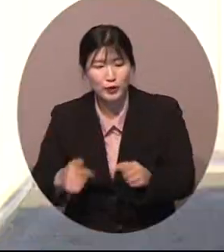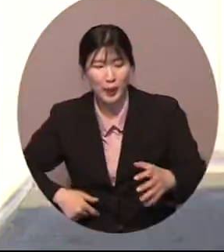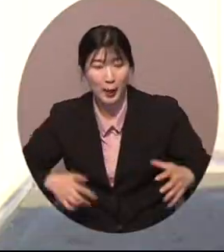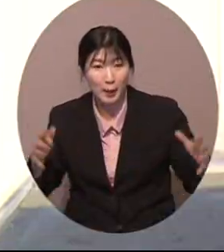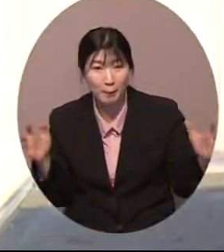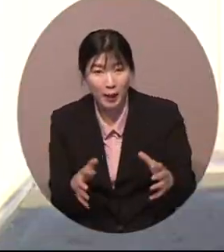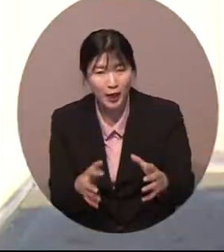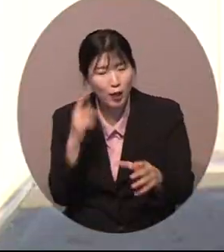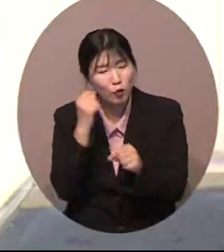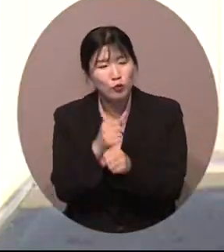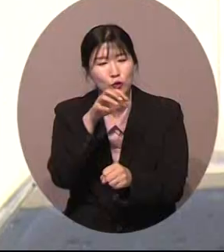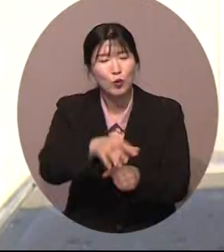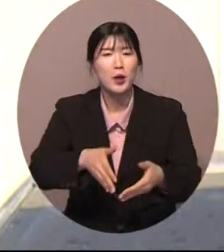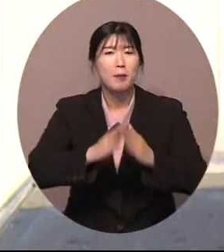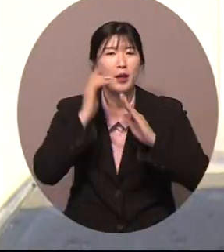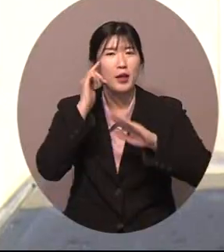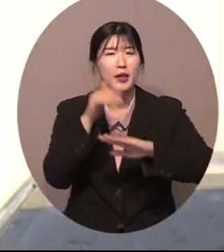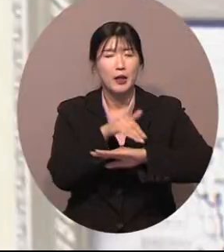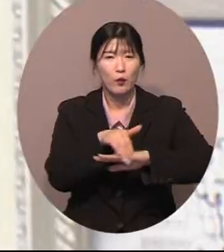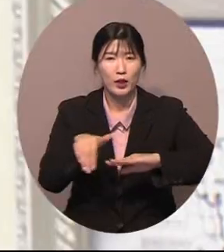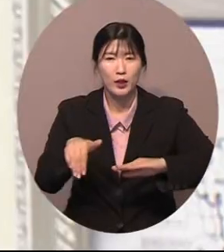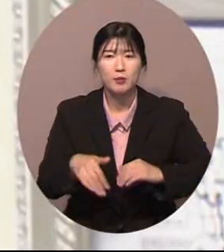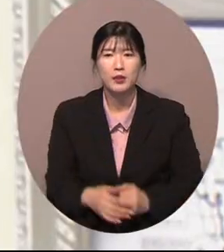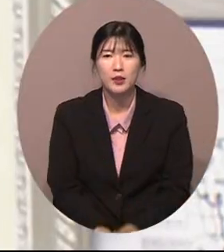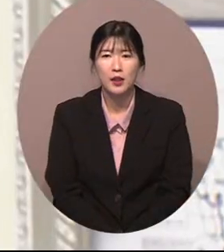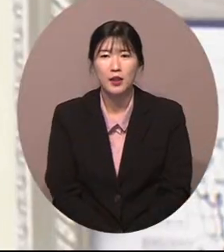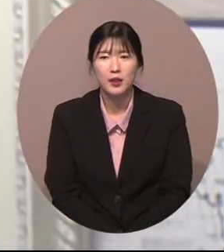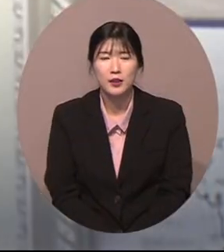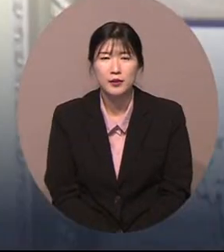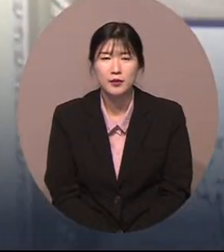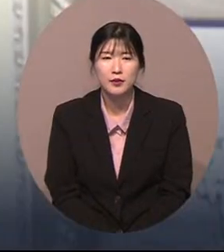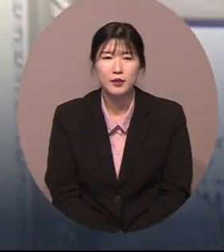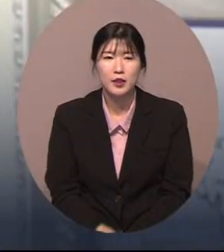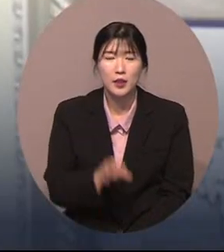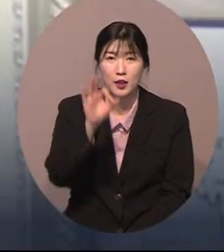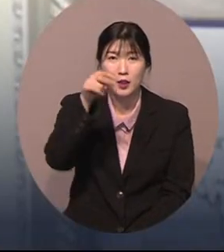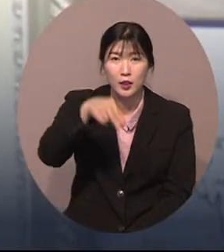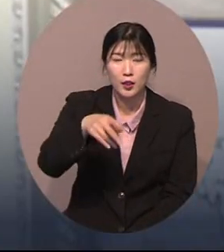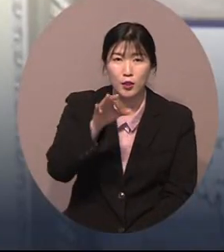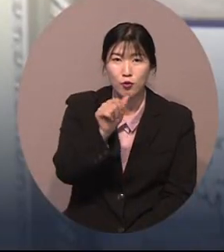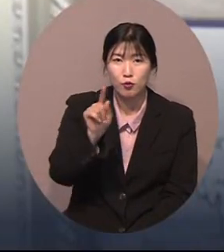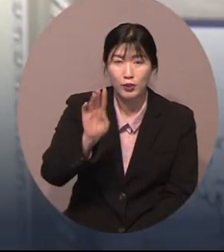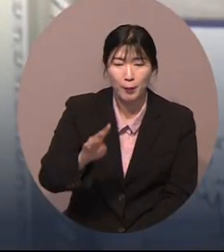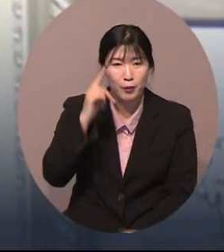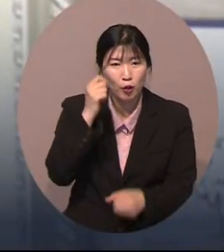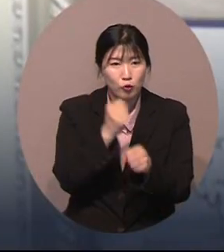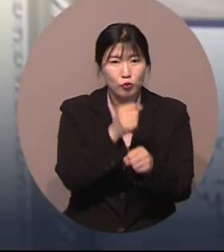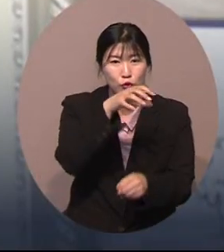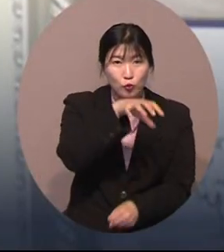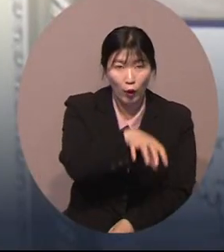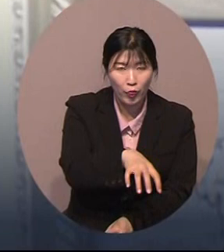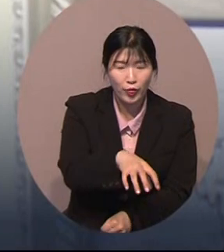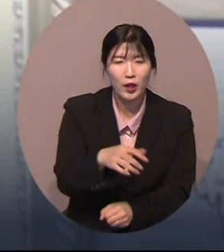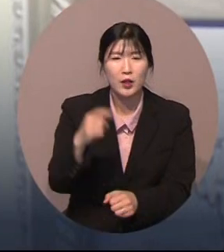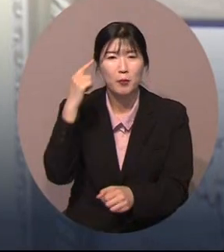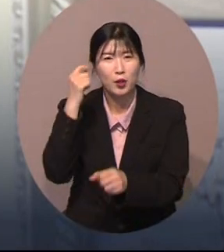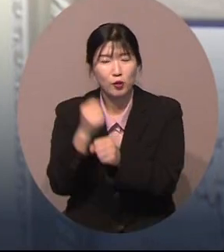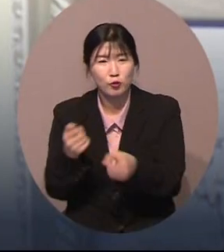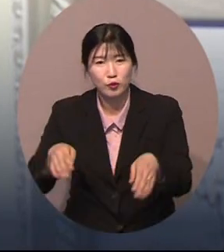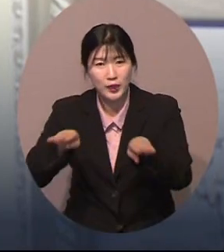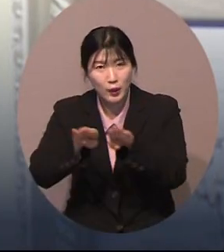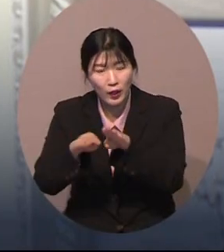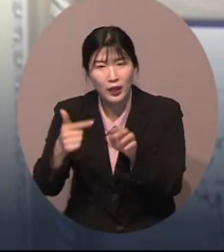융합 연구원을 설립할 계획입니다 융합 연구원을 우리 출연연과 같이 대전시와 함께 공등